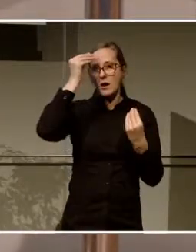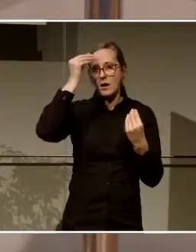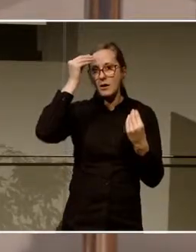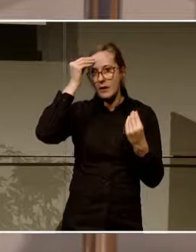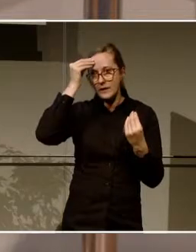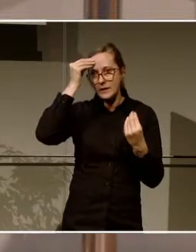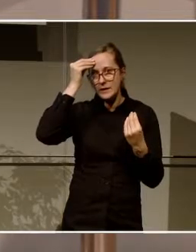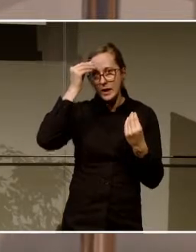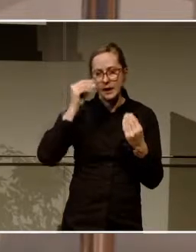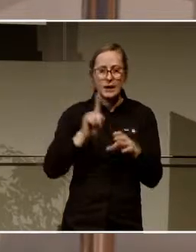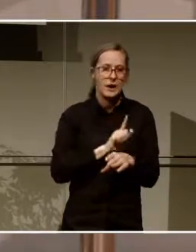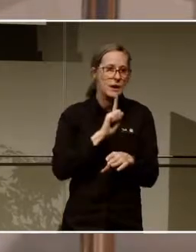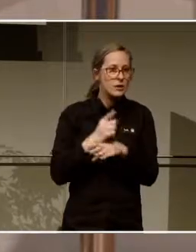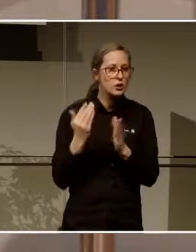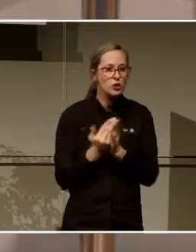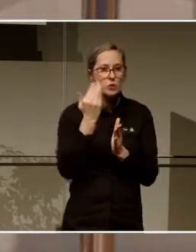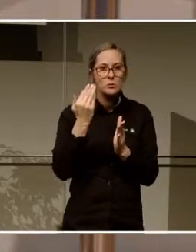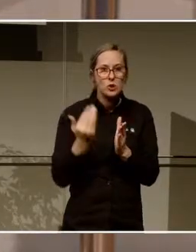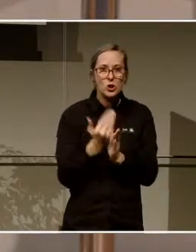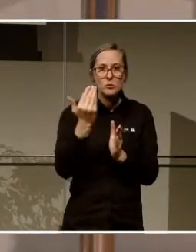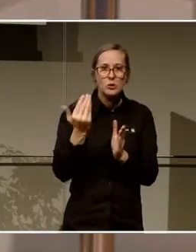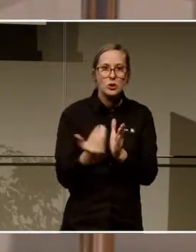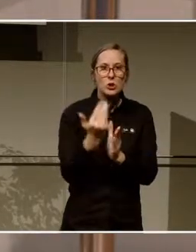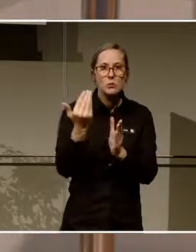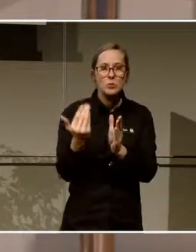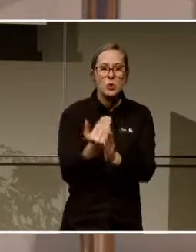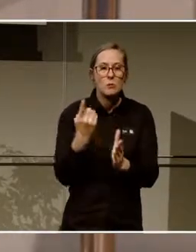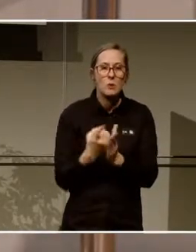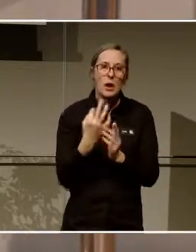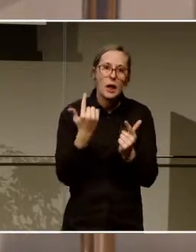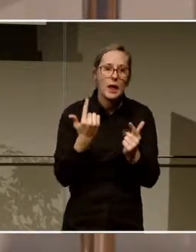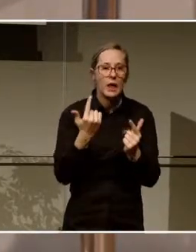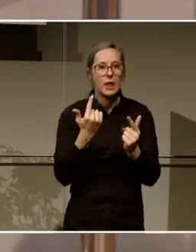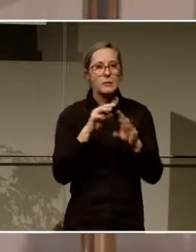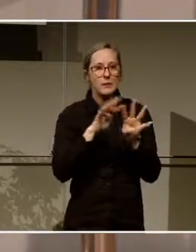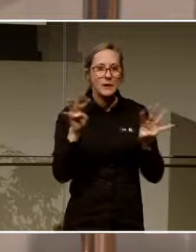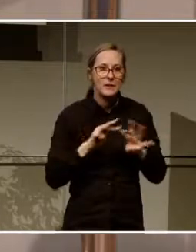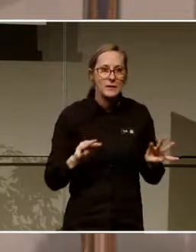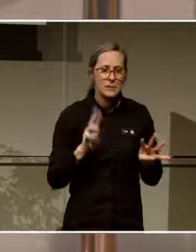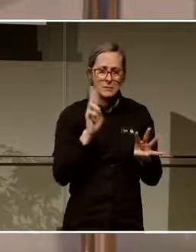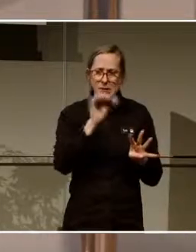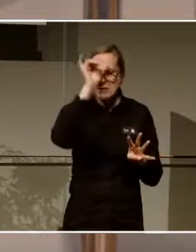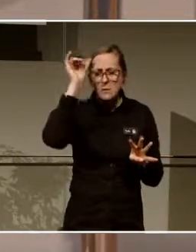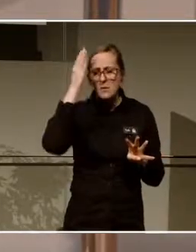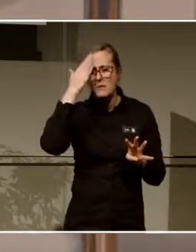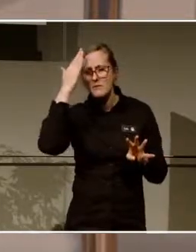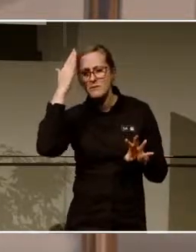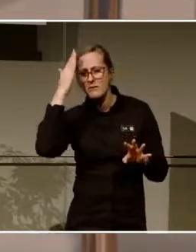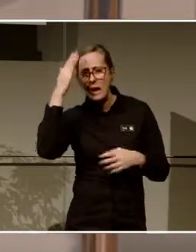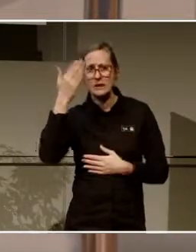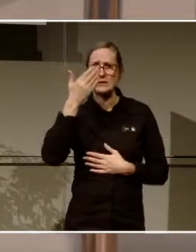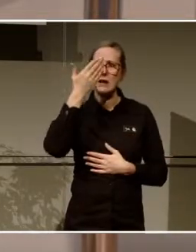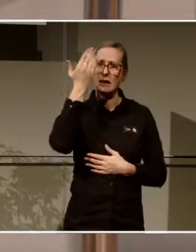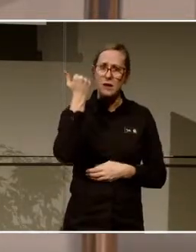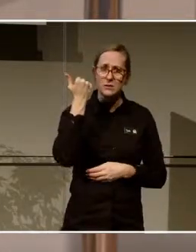upp nya möjligheter hela tiden online. Det är oerhört svårt att veta vad man kan. Vi